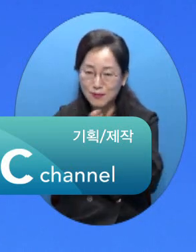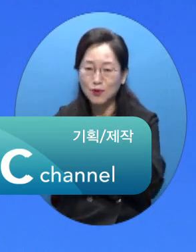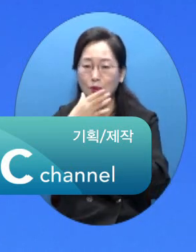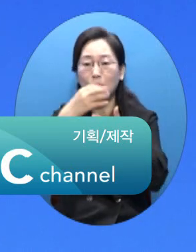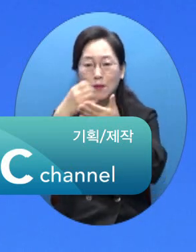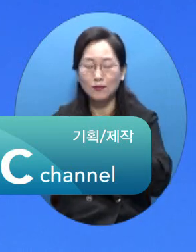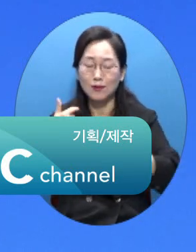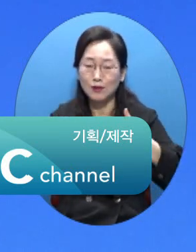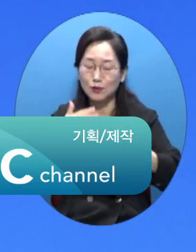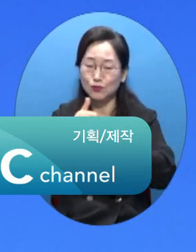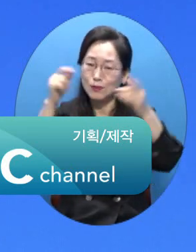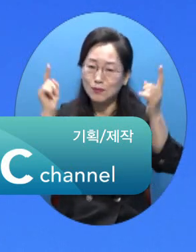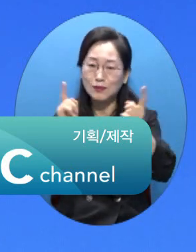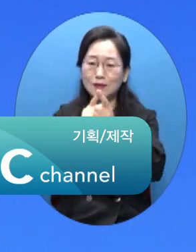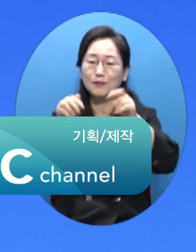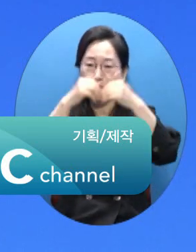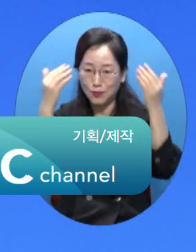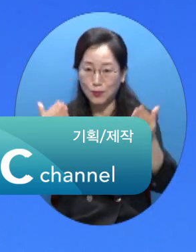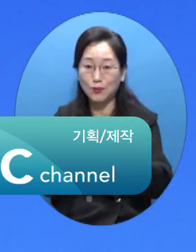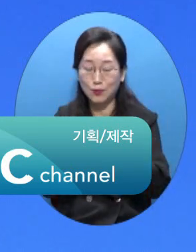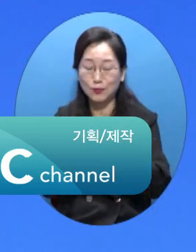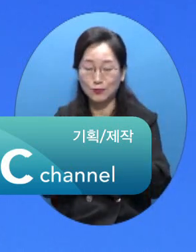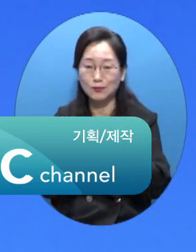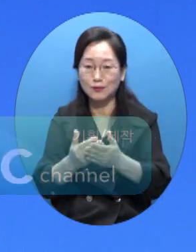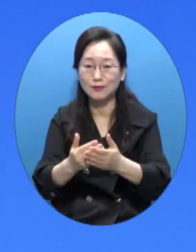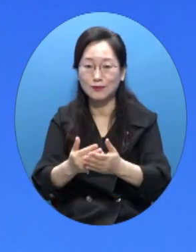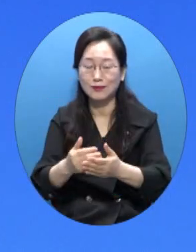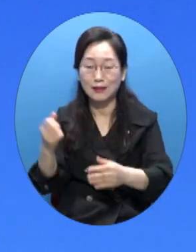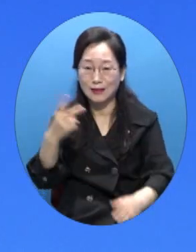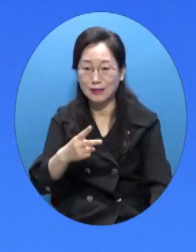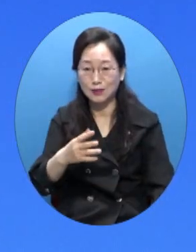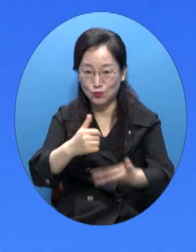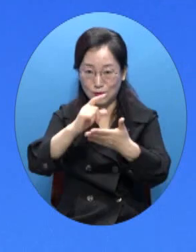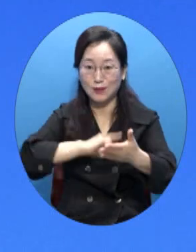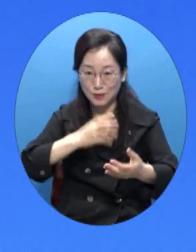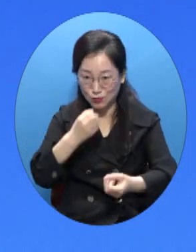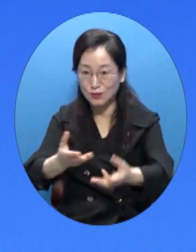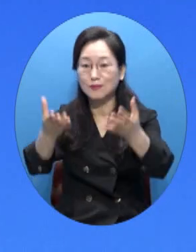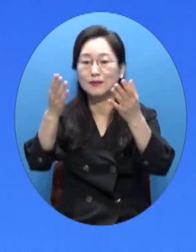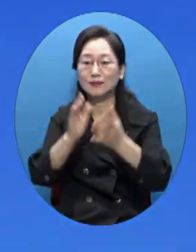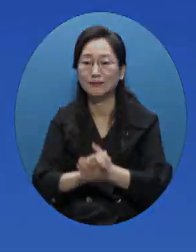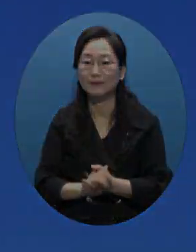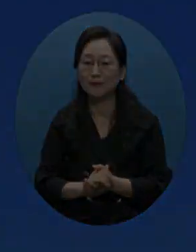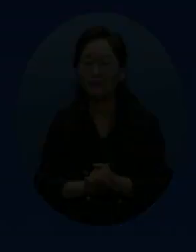기쁨으로 주님 맞이하는 우리 모두가 되시기를 다시 한번 주님으로 축원드립니다.